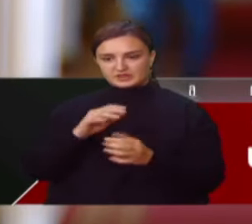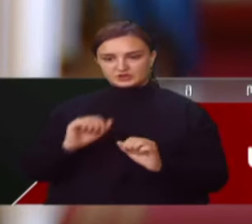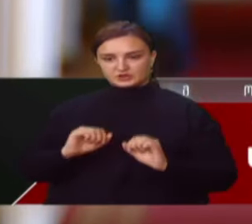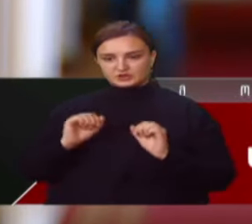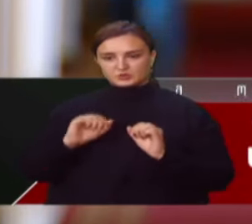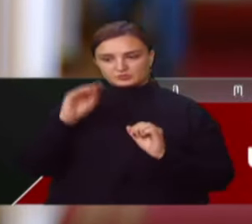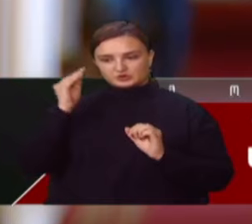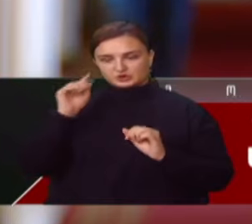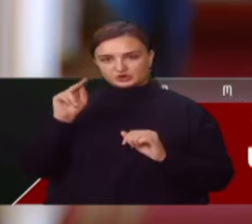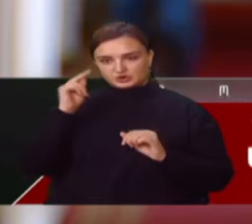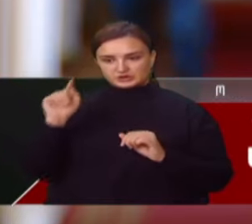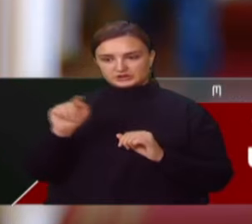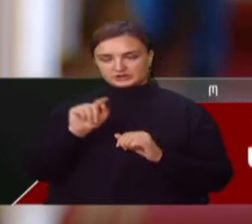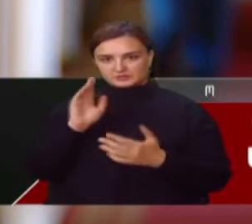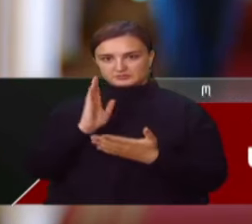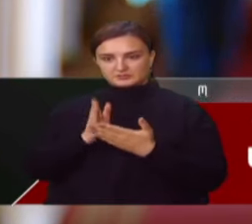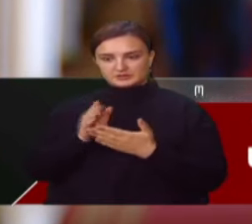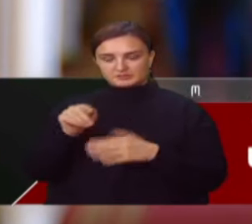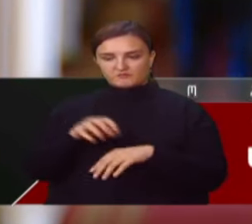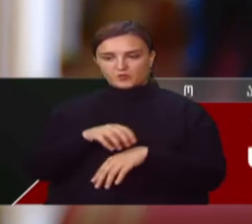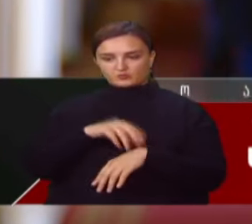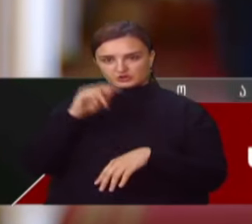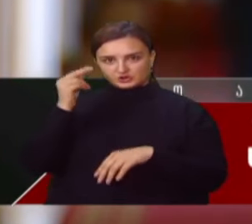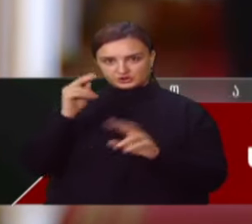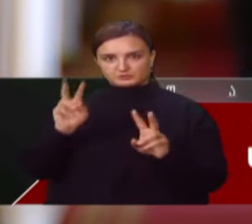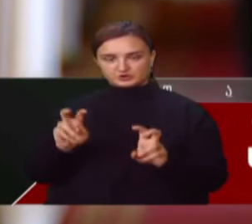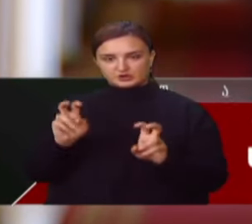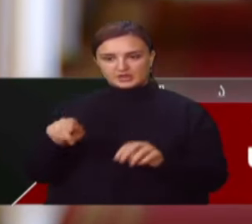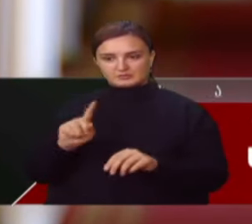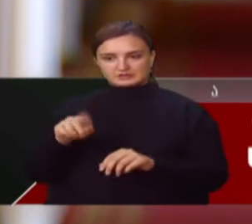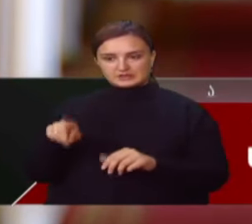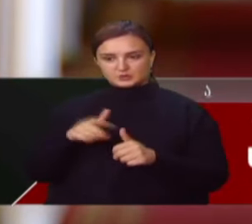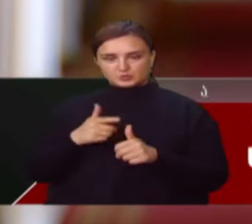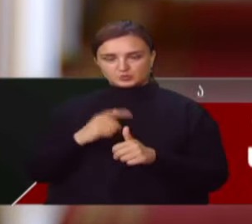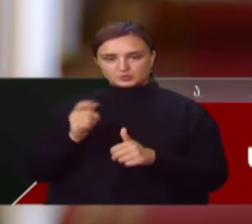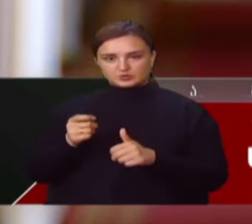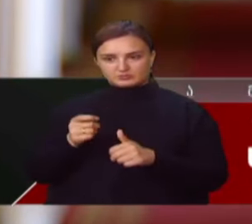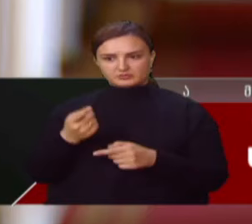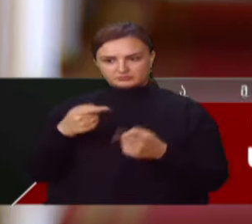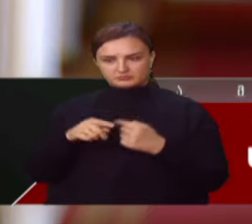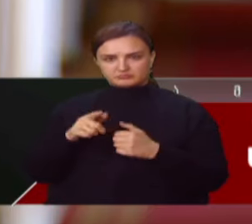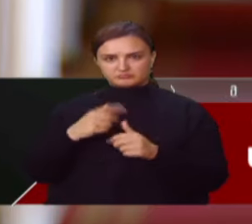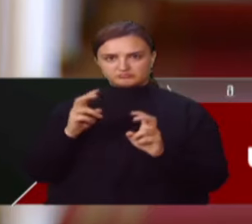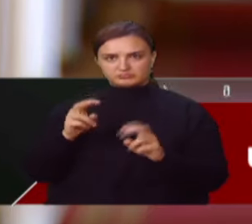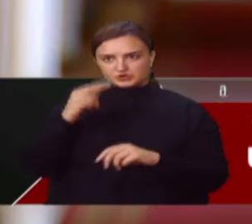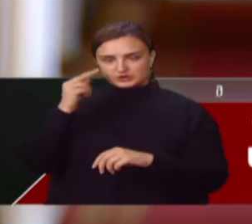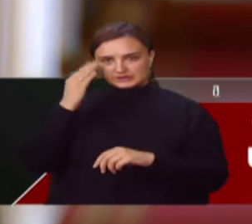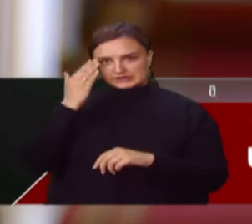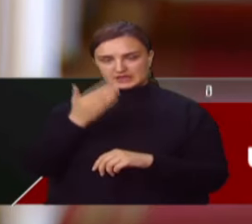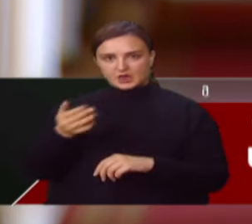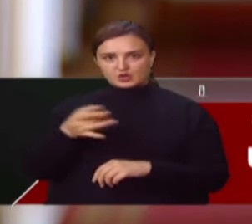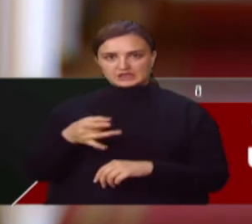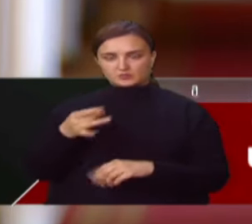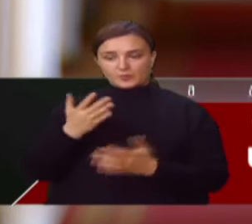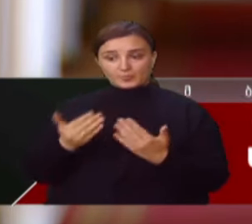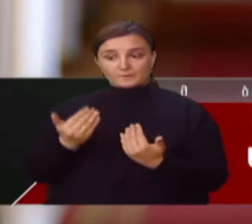ჩინეთთან პირდაპირ ამ კომუნისტურ ჩინეთთან ჭალებში, რასაც ის უწოდებს, თორე არის ისე ქვია ჩინეთის სახალხო რესპუბლიკა